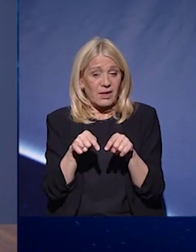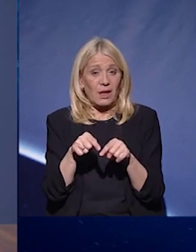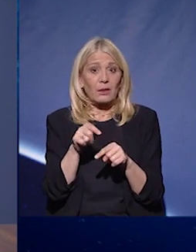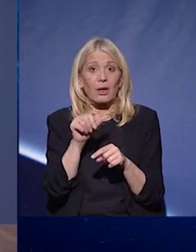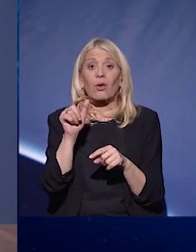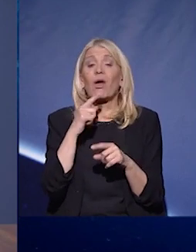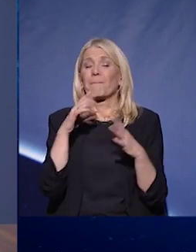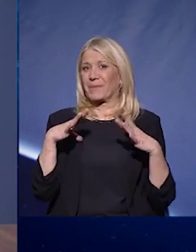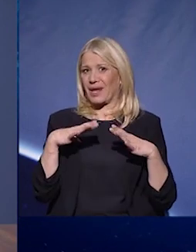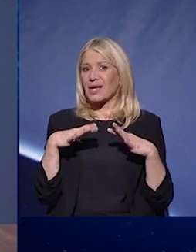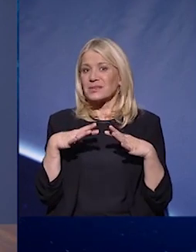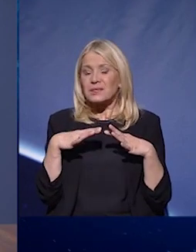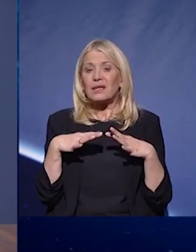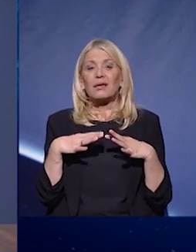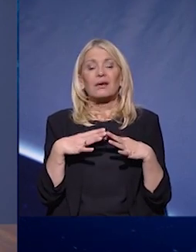je praznični